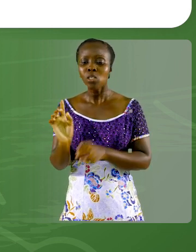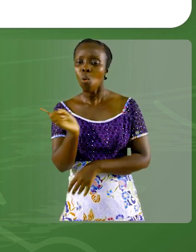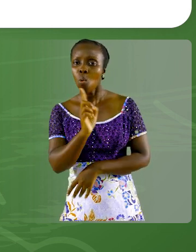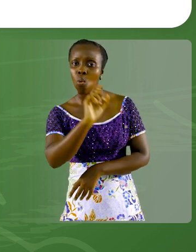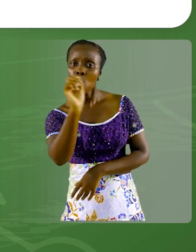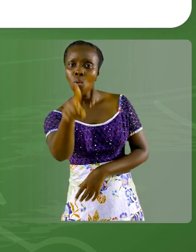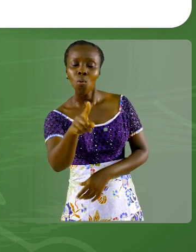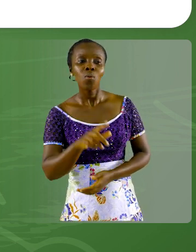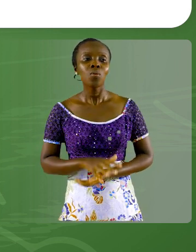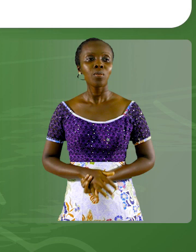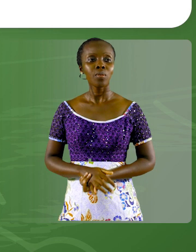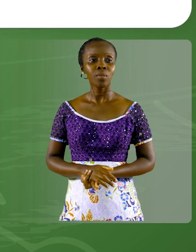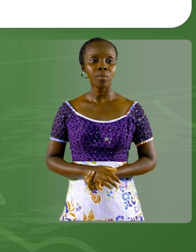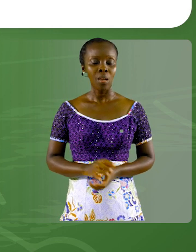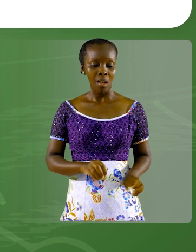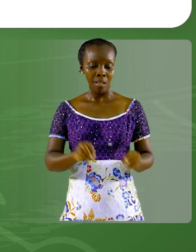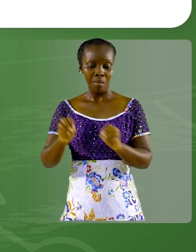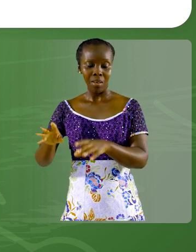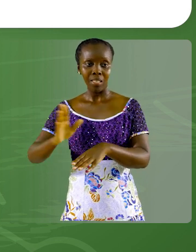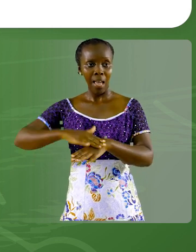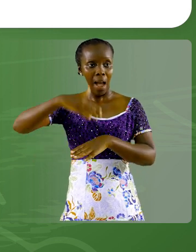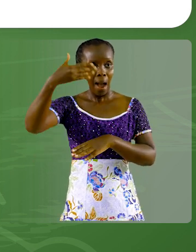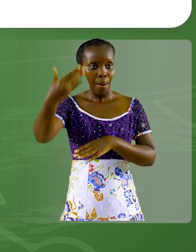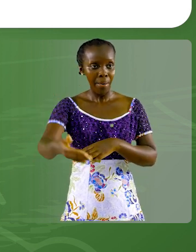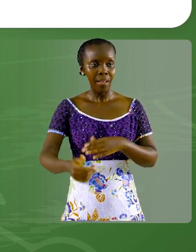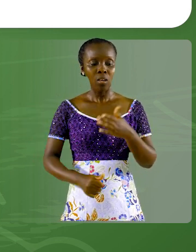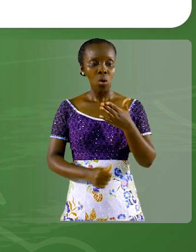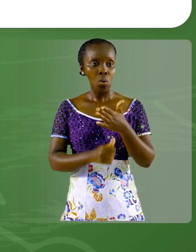Il est placé après l'auxiliaire.